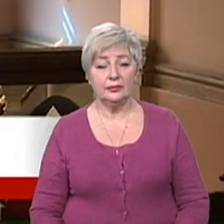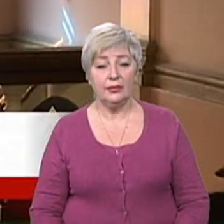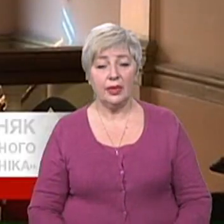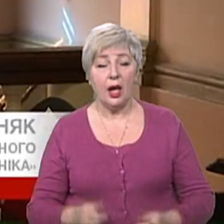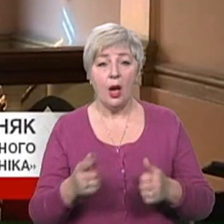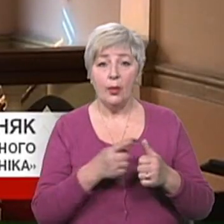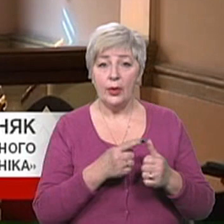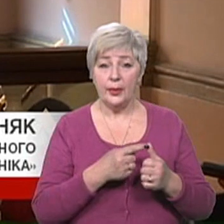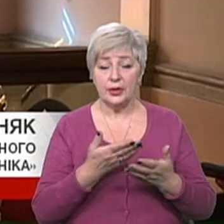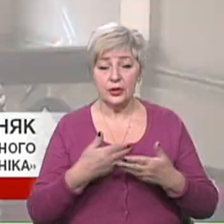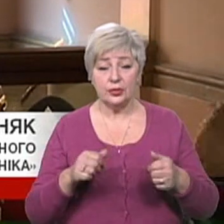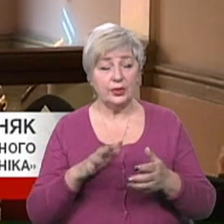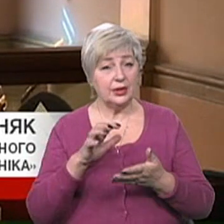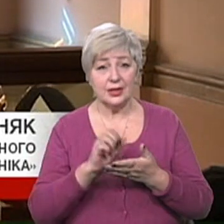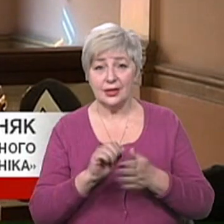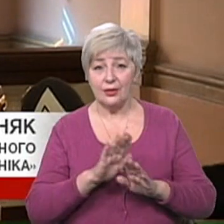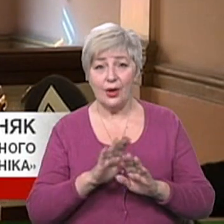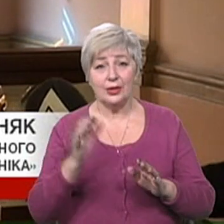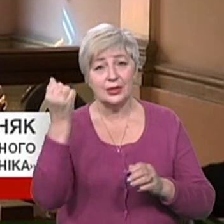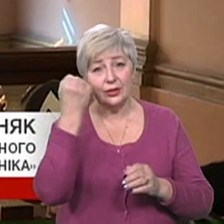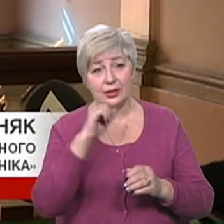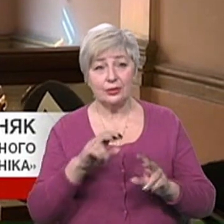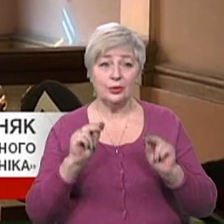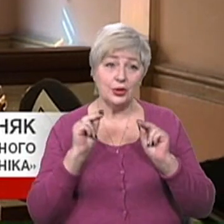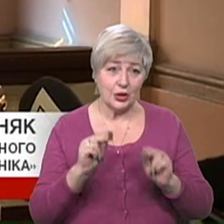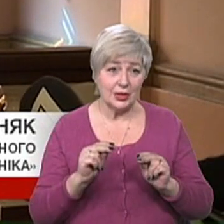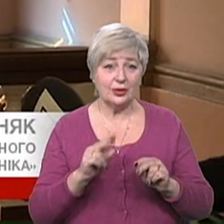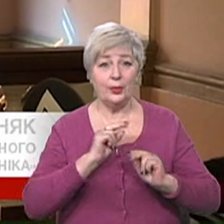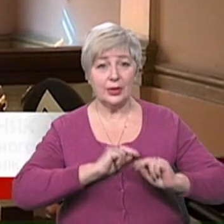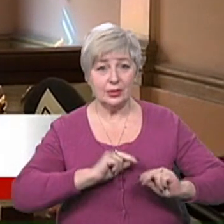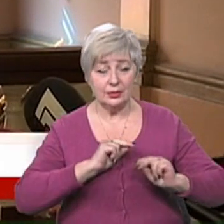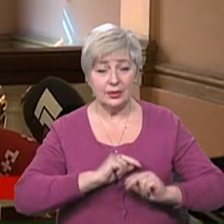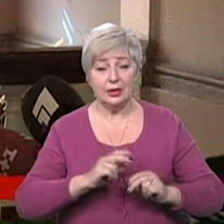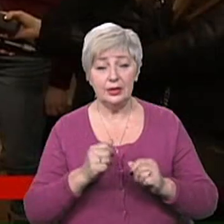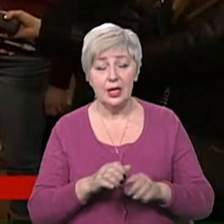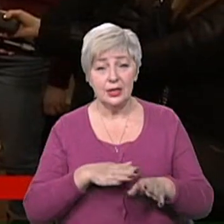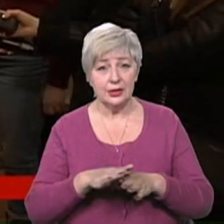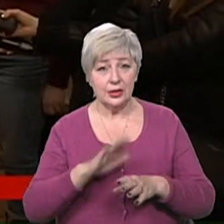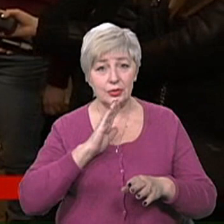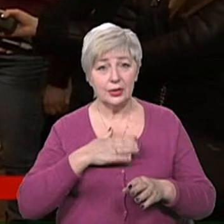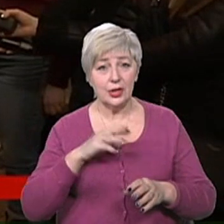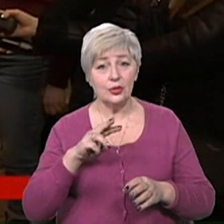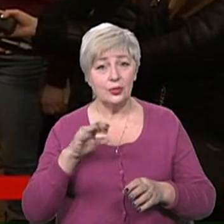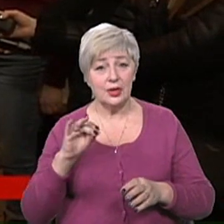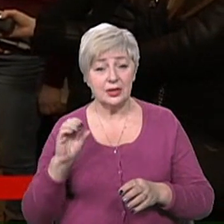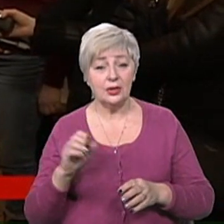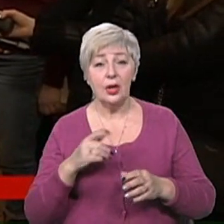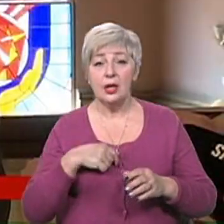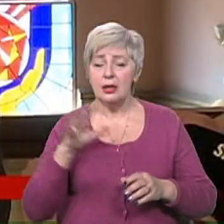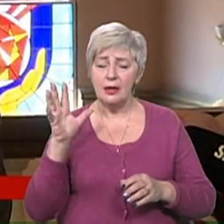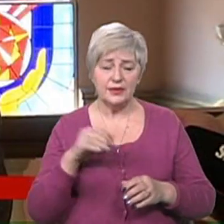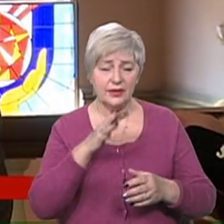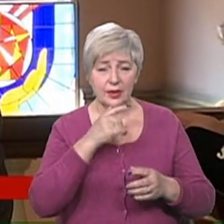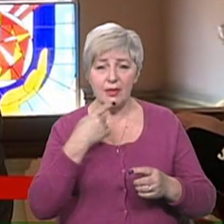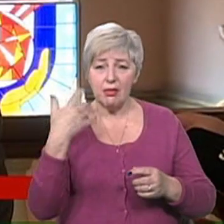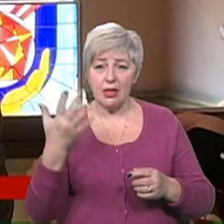По-перше, ми займалися рекордами, чесно працювали, здійснюючи нашу місію. Я весь час читав лекції. І